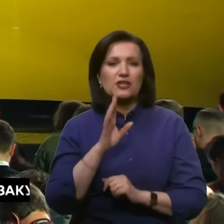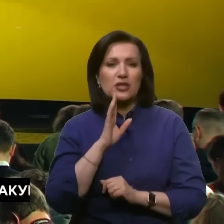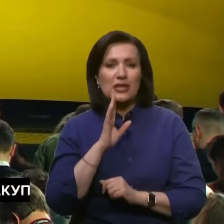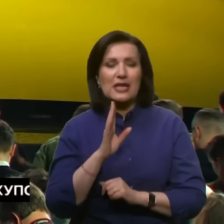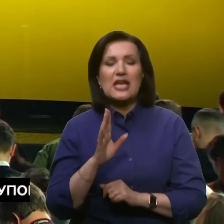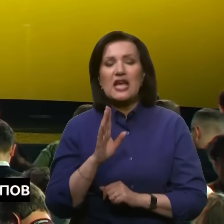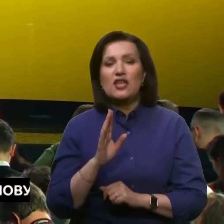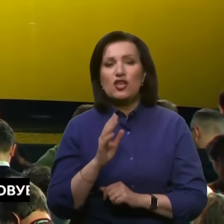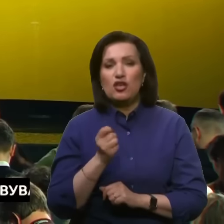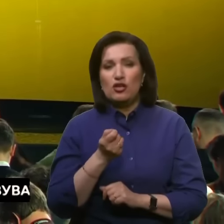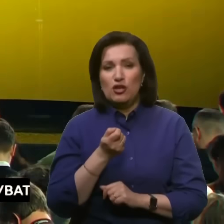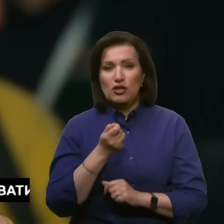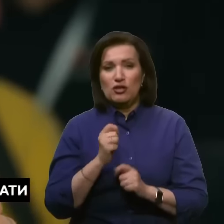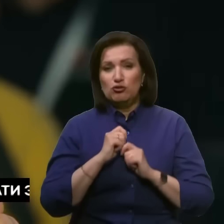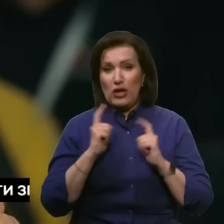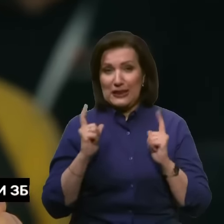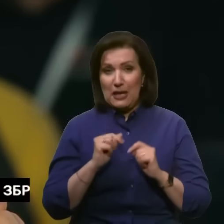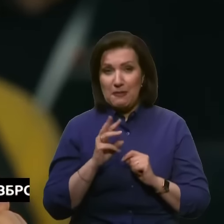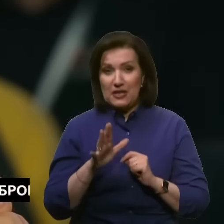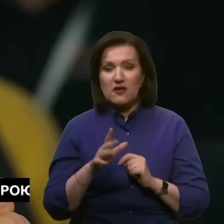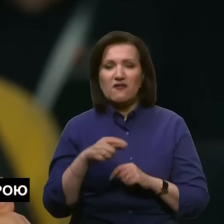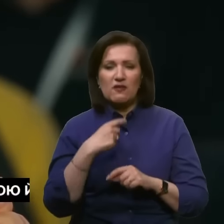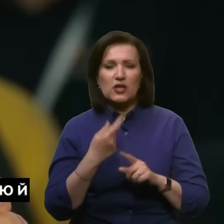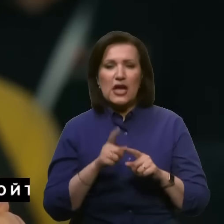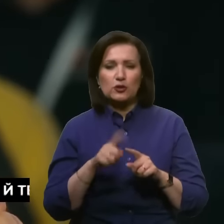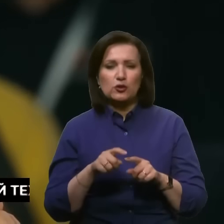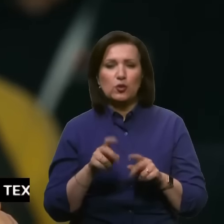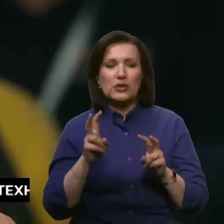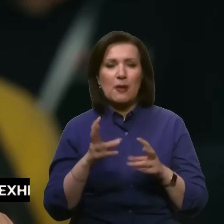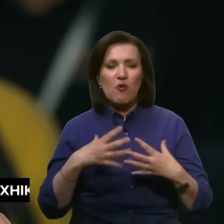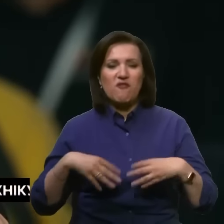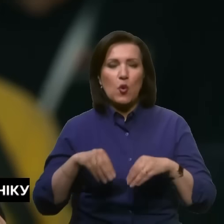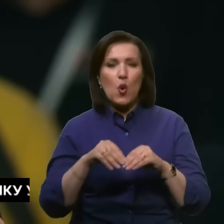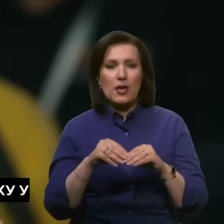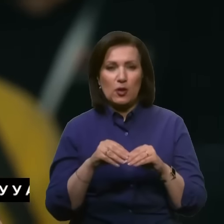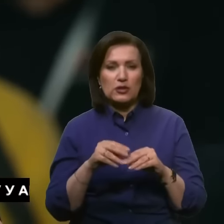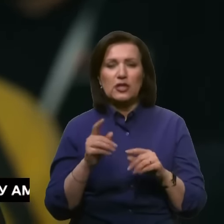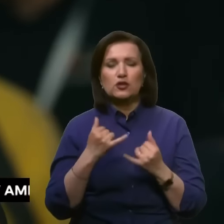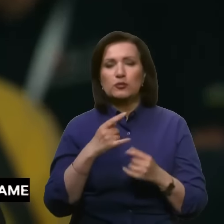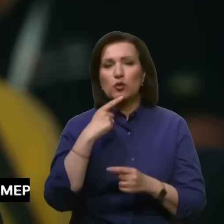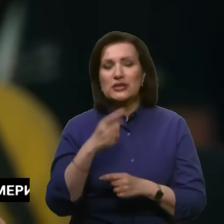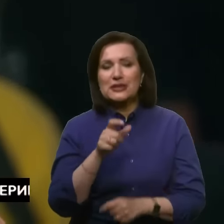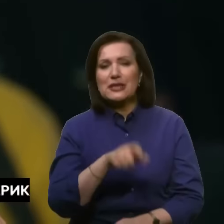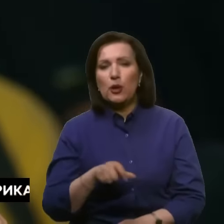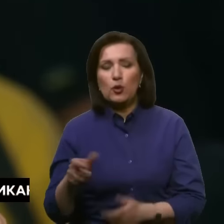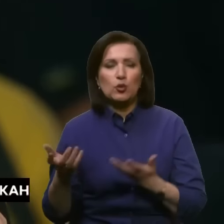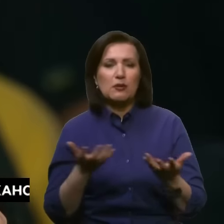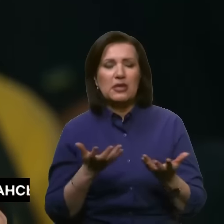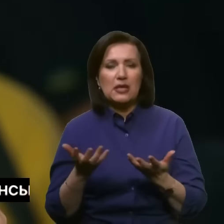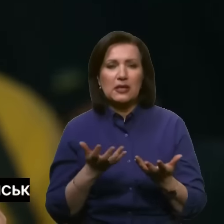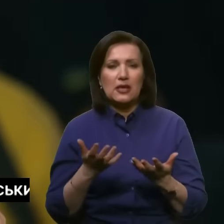та джентльменів. Скажіть, будь ласка, ви говорите на ці теми в колі родини? І що би ви сьогодні сказали людям,